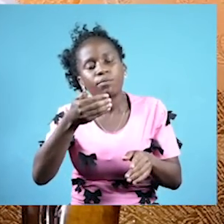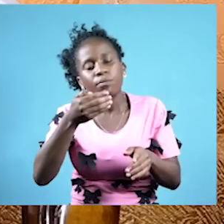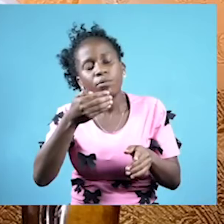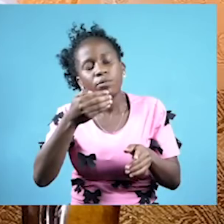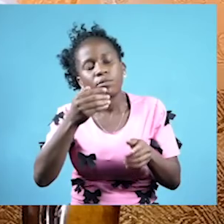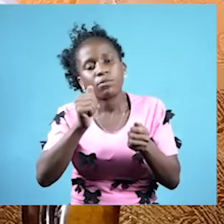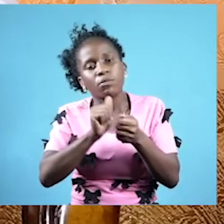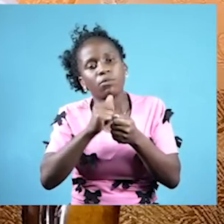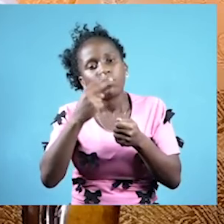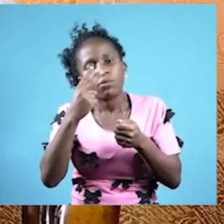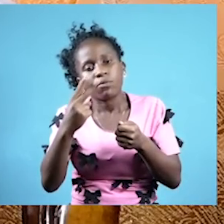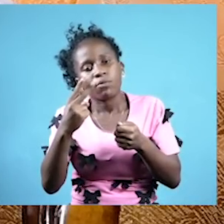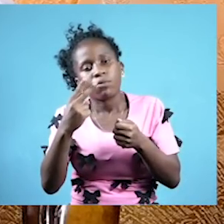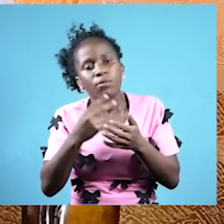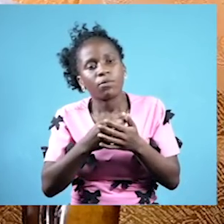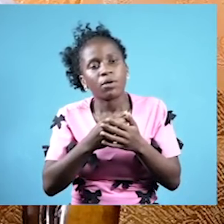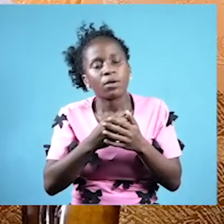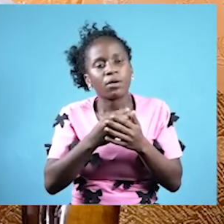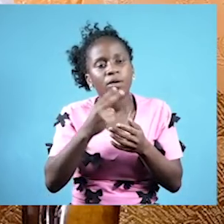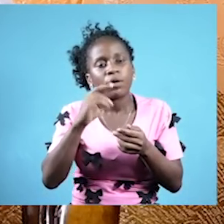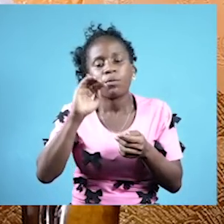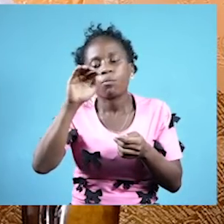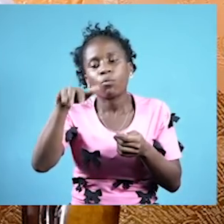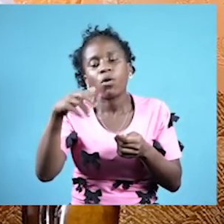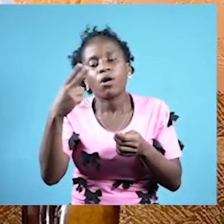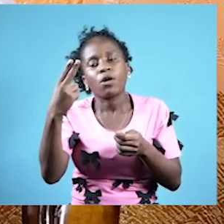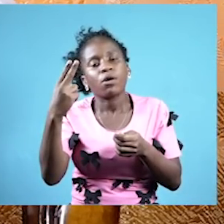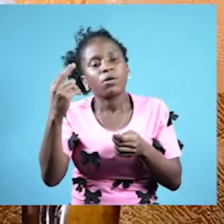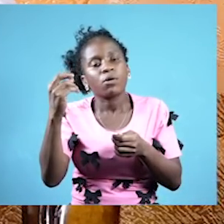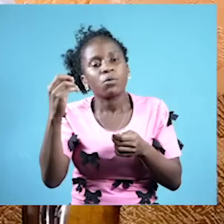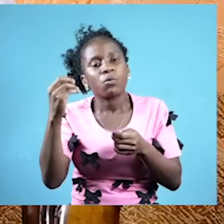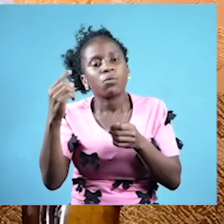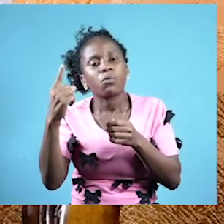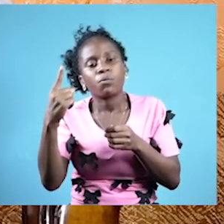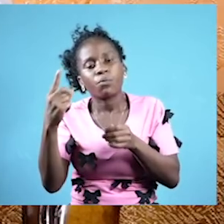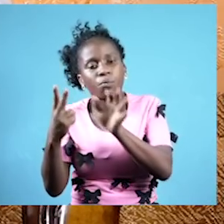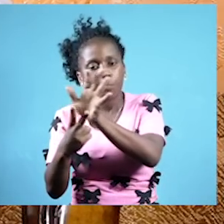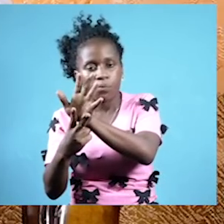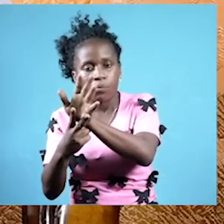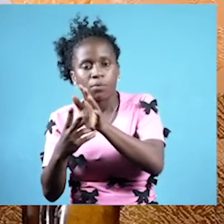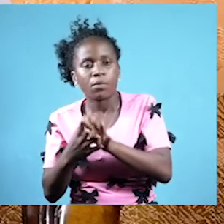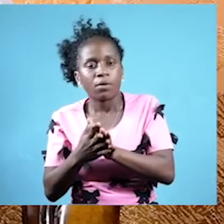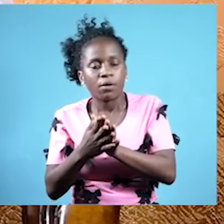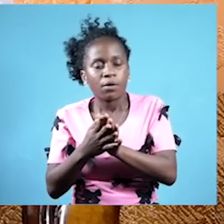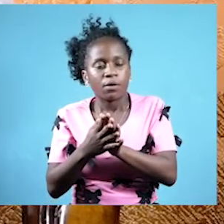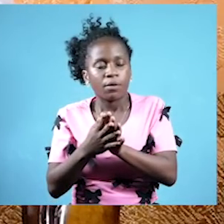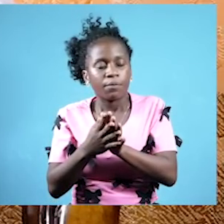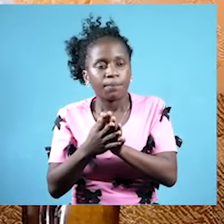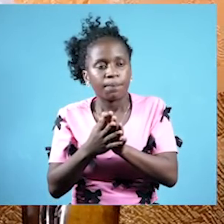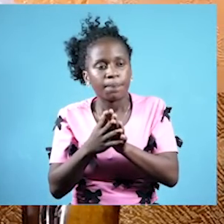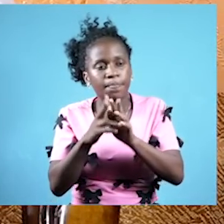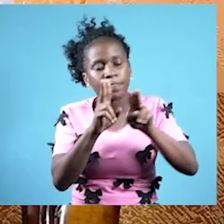ili tarehe 8 tutie saini mkataba, tarehe 6